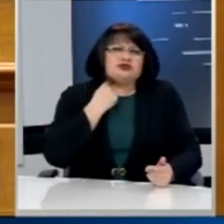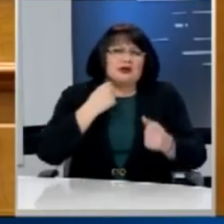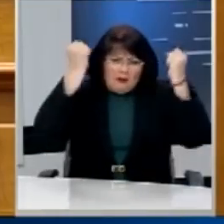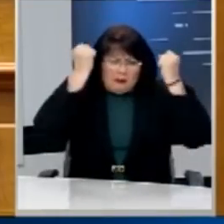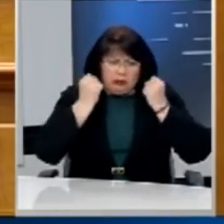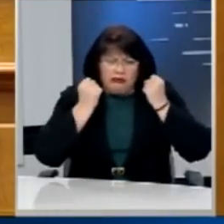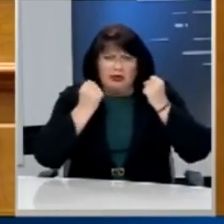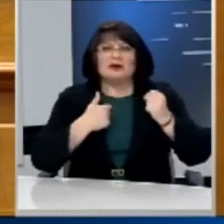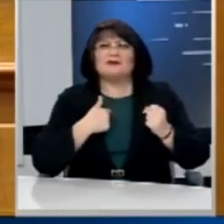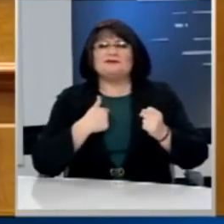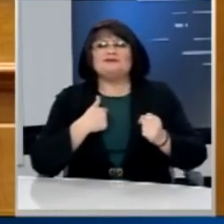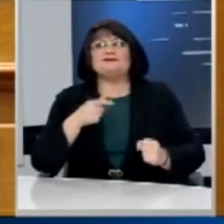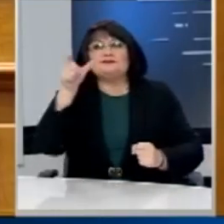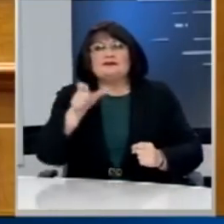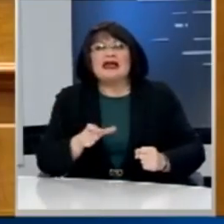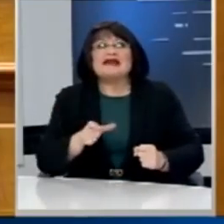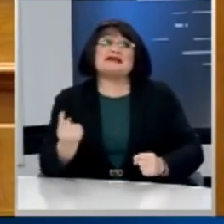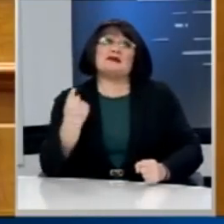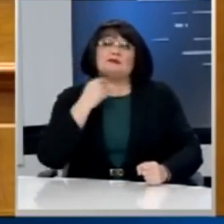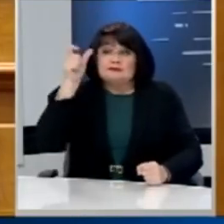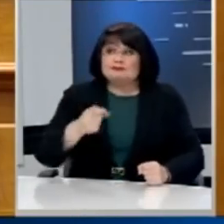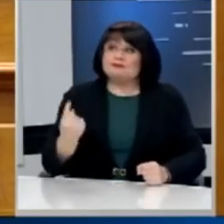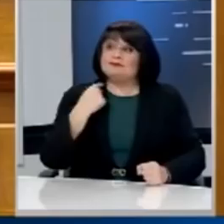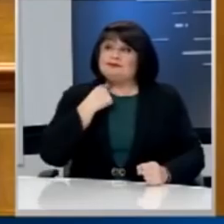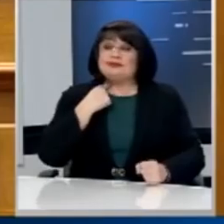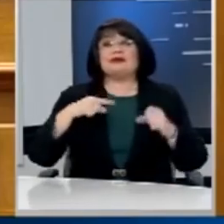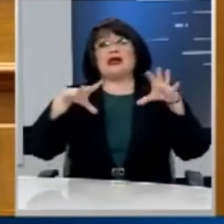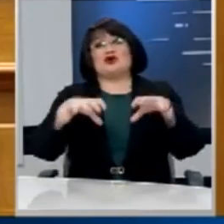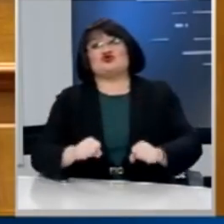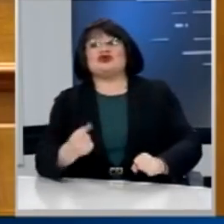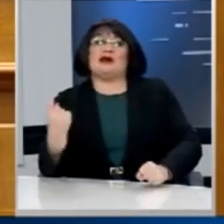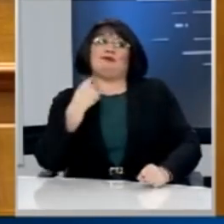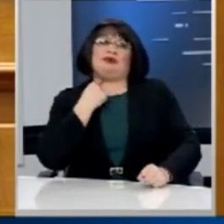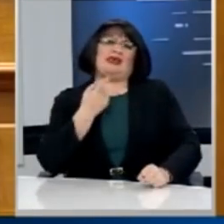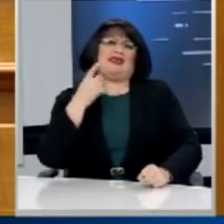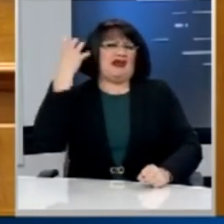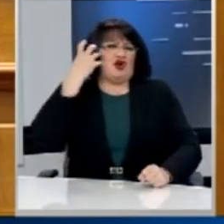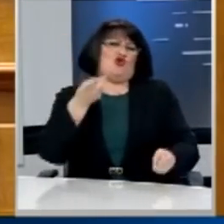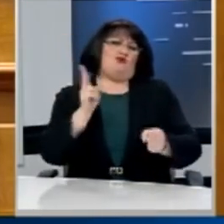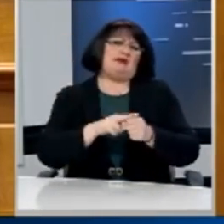Εν προκειμένου ήταν η απώλεια της εξουσίας στην οποία αναφέρομαι, όχι κάποια άλλη απώλεια.